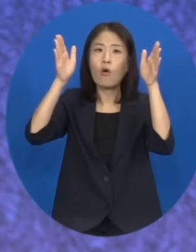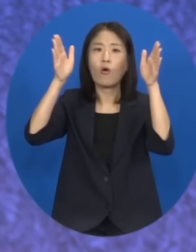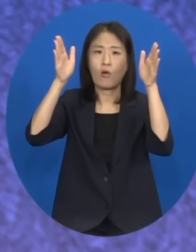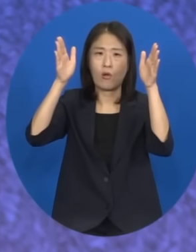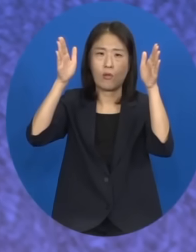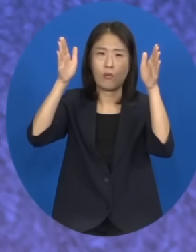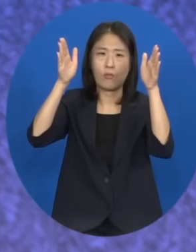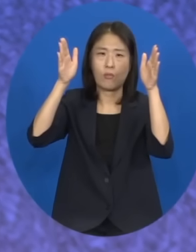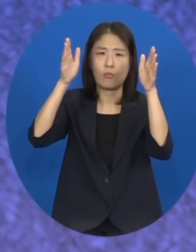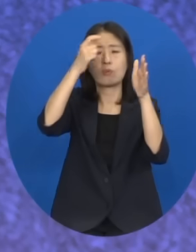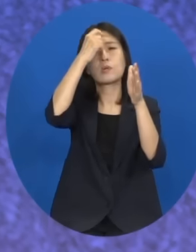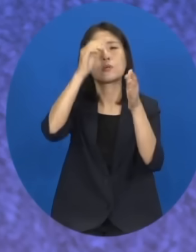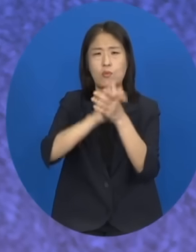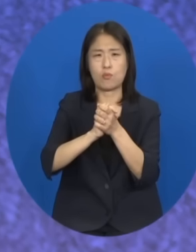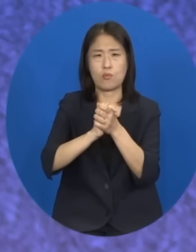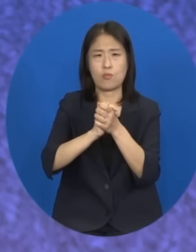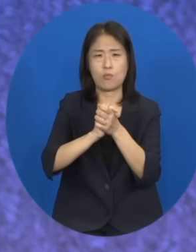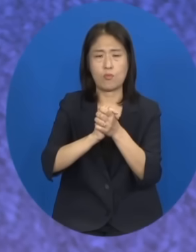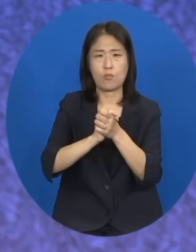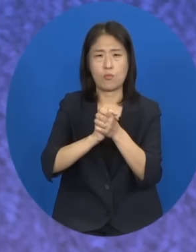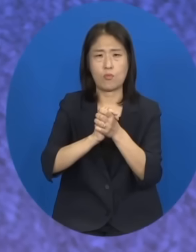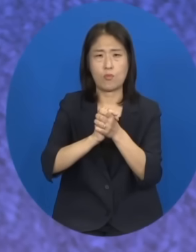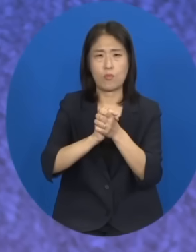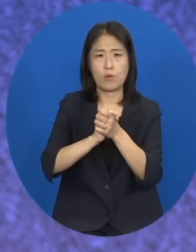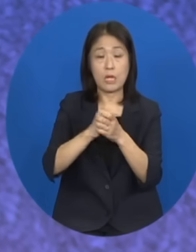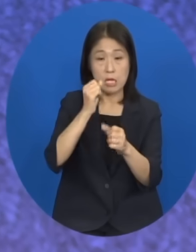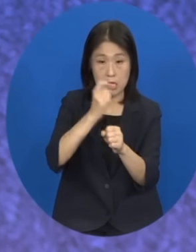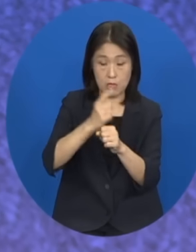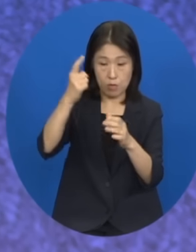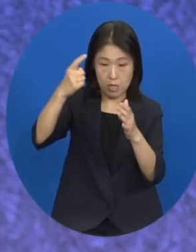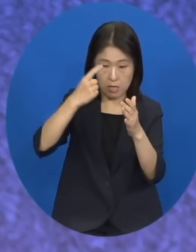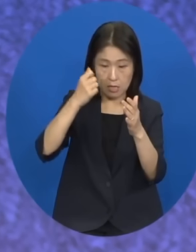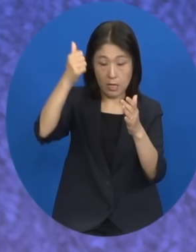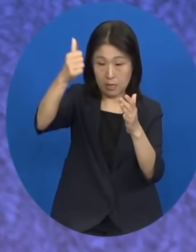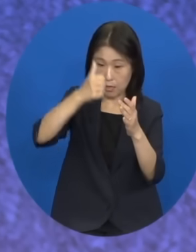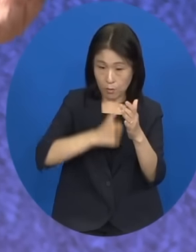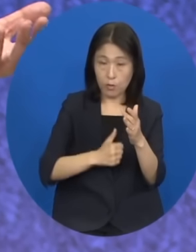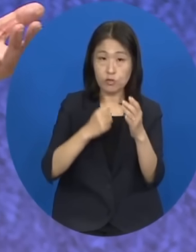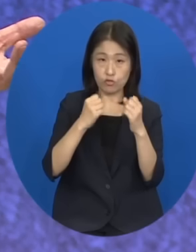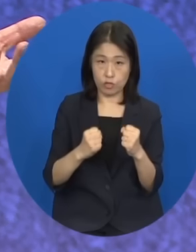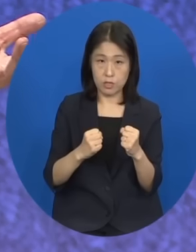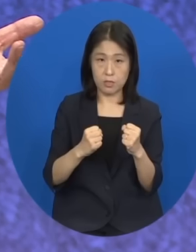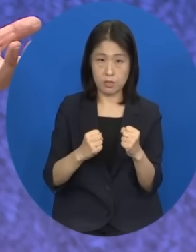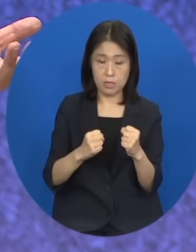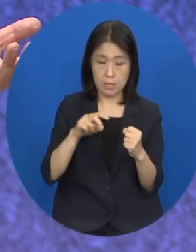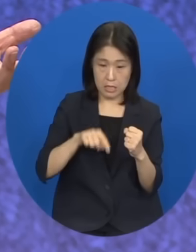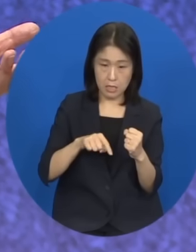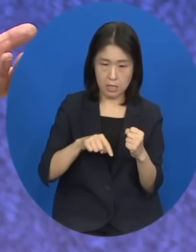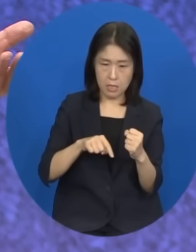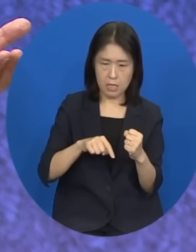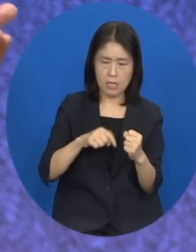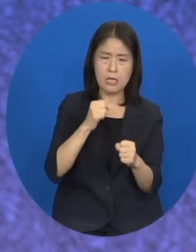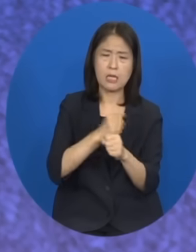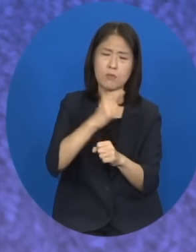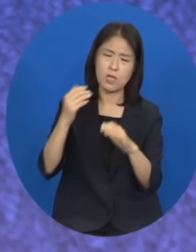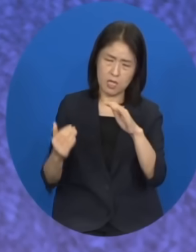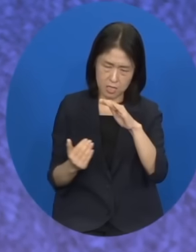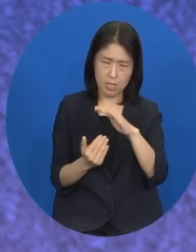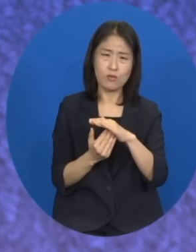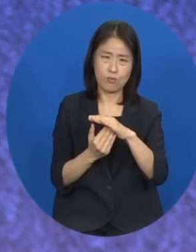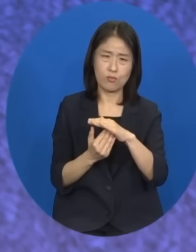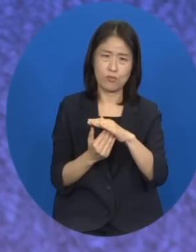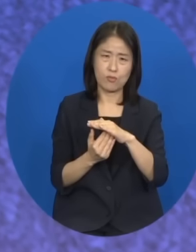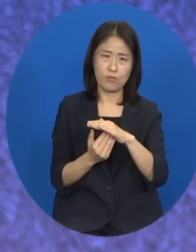이미 주님이 우리 안에까지 오셨으니 사실 다 이루어진 일이나 마찬가지예요.